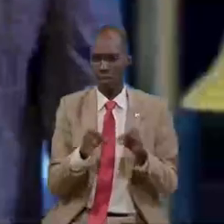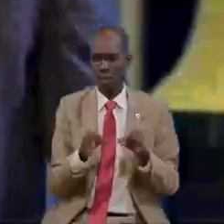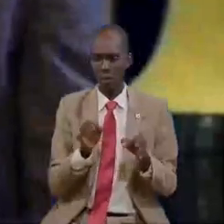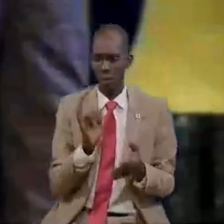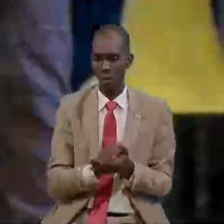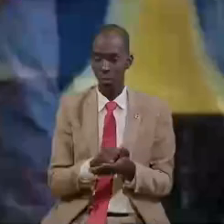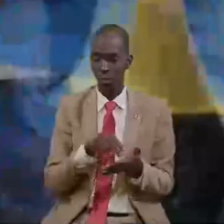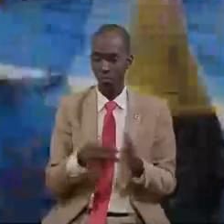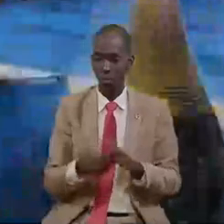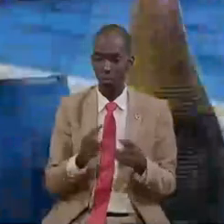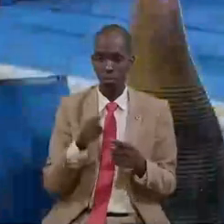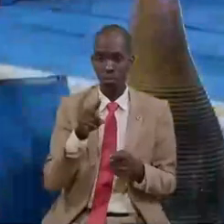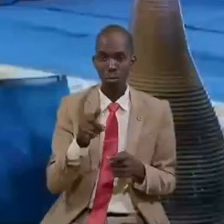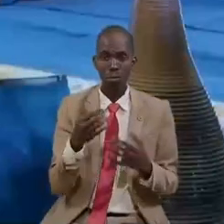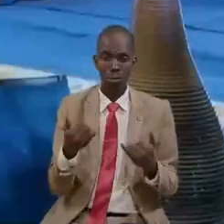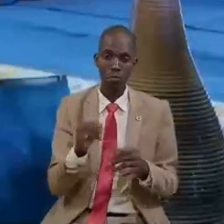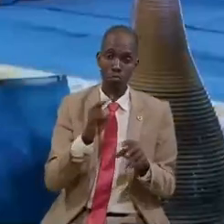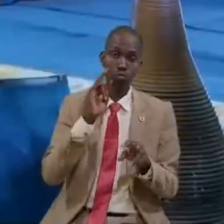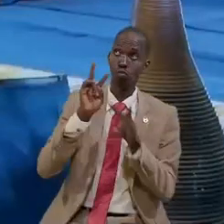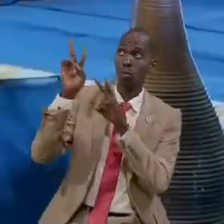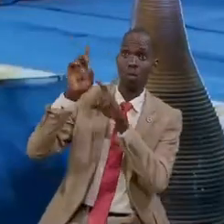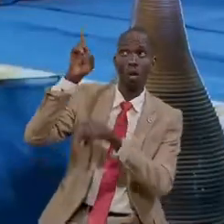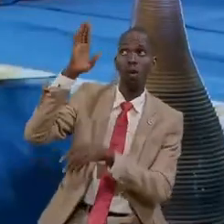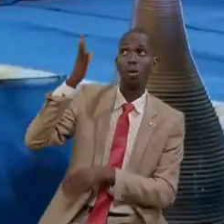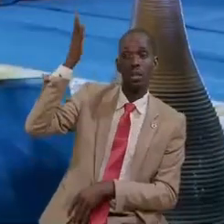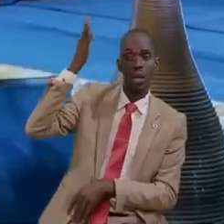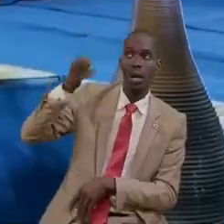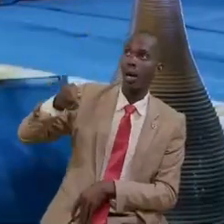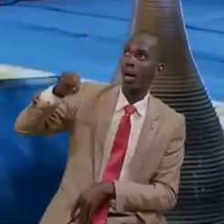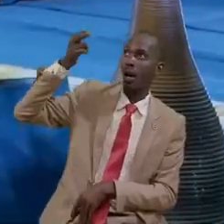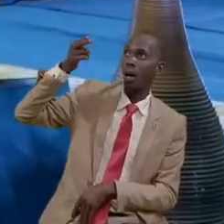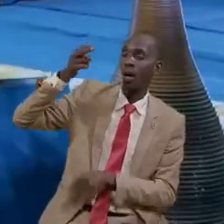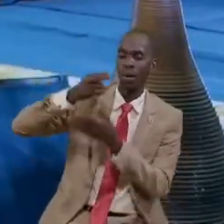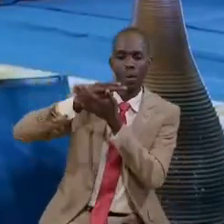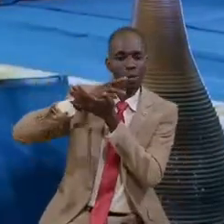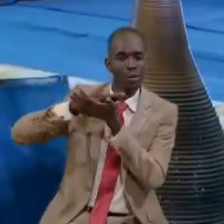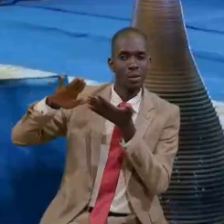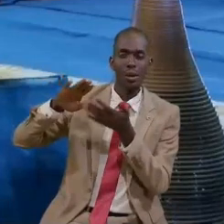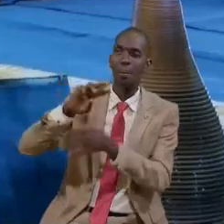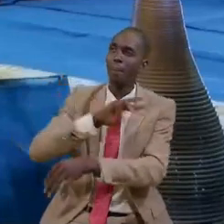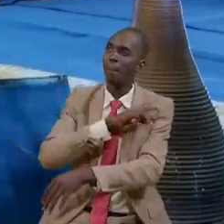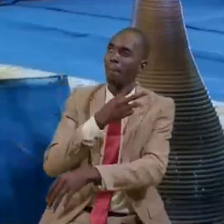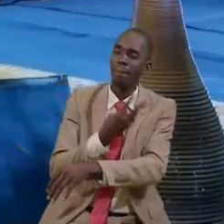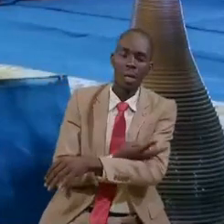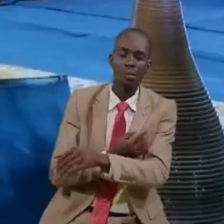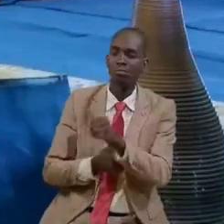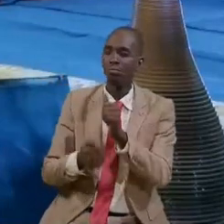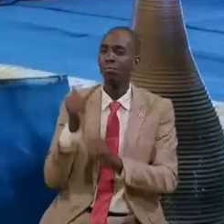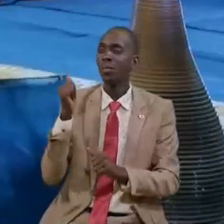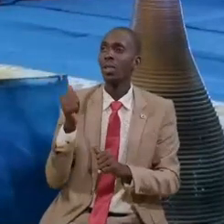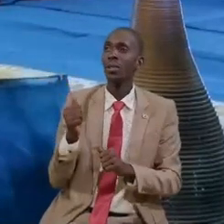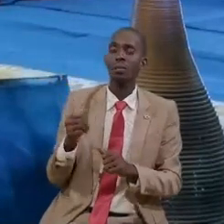Dieu en haut là-bas, saint, puissant, fort,